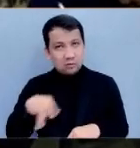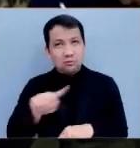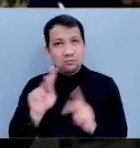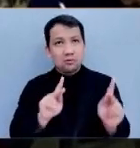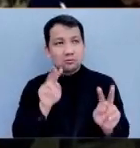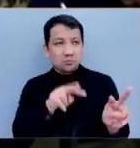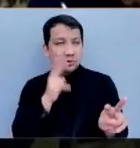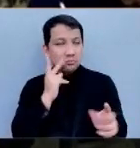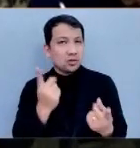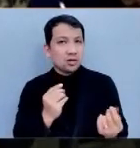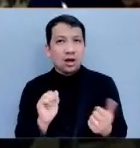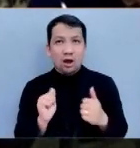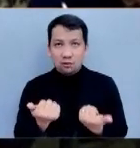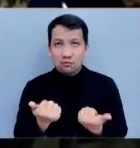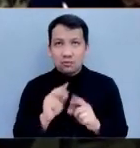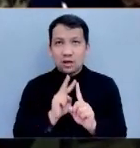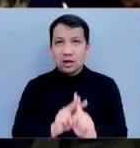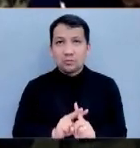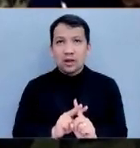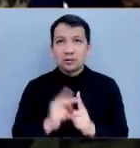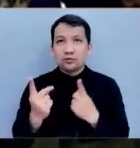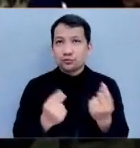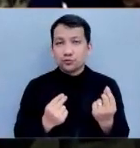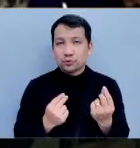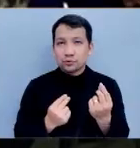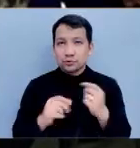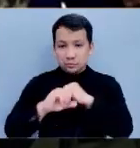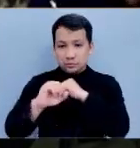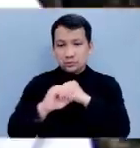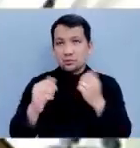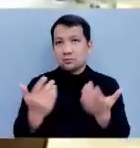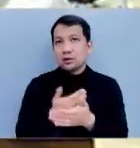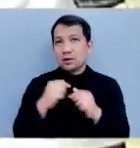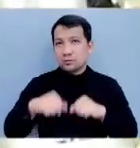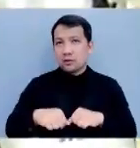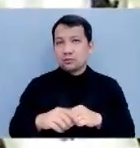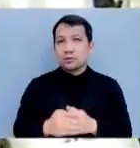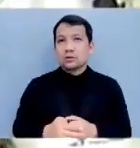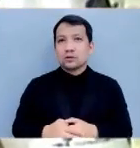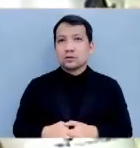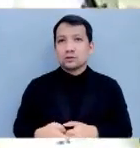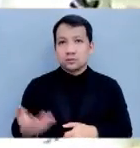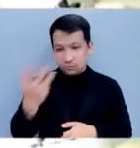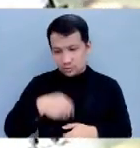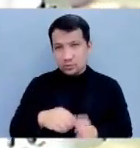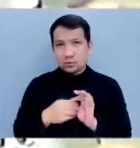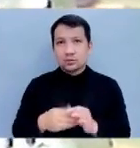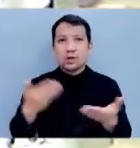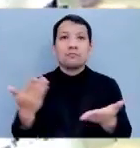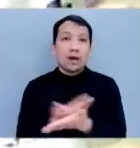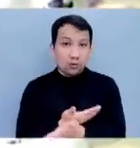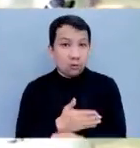natin i-apply yung slogan na meron ngayon. Medyo maganda kasi bago eh.